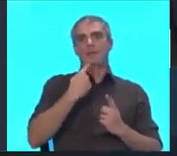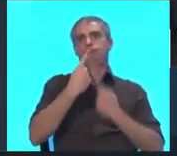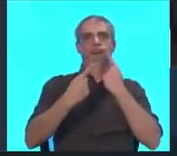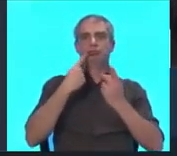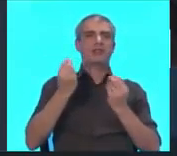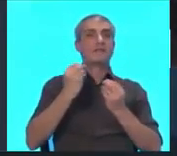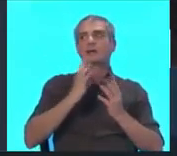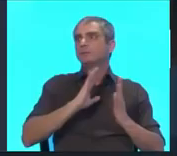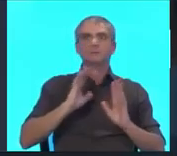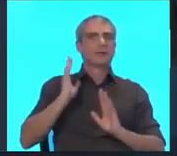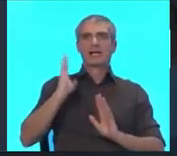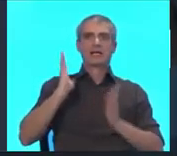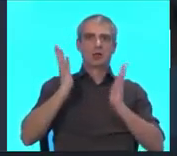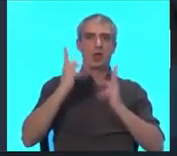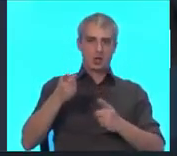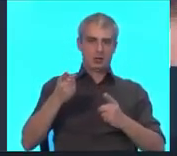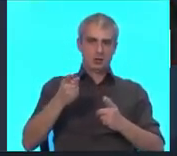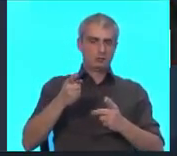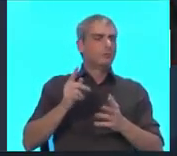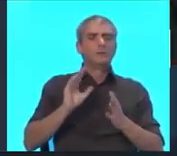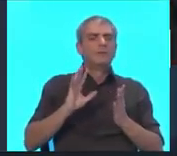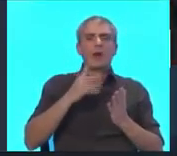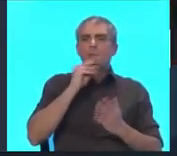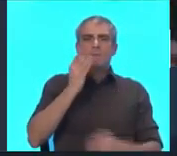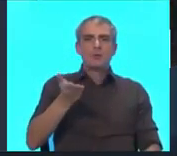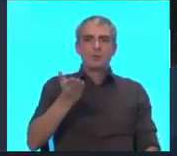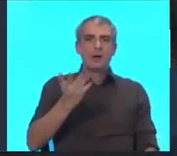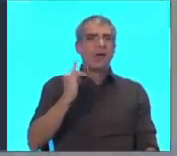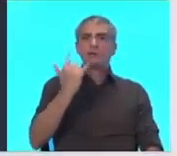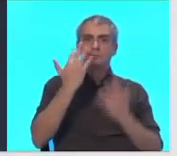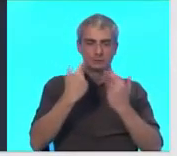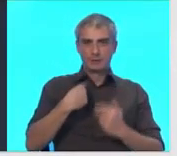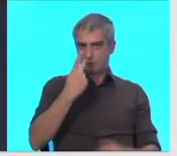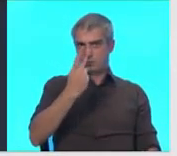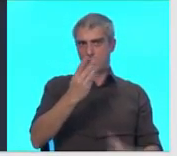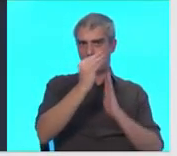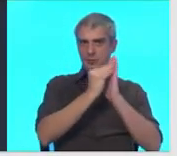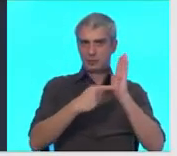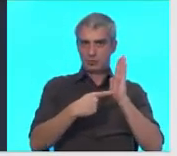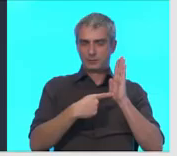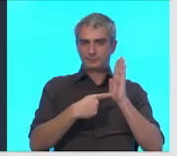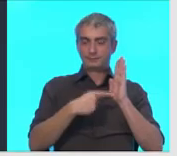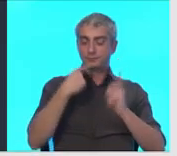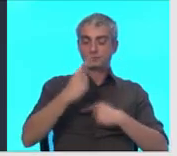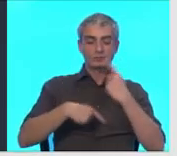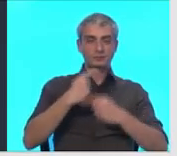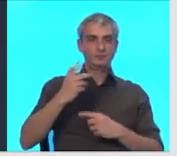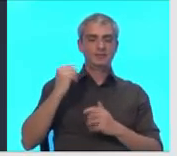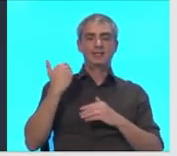שנויות במחלוקת, ועל מה מדובר פה, איזה מספרים, בואו נראה את הנתונים. בכל שנה מסיימות כיתה